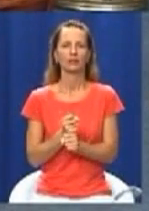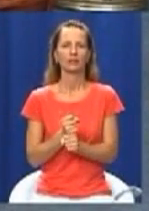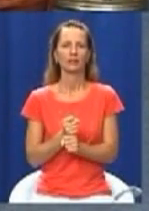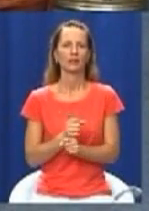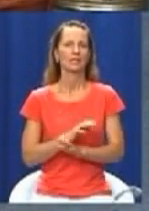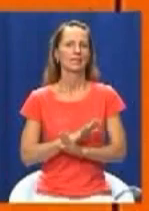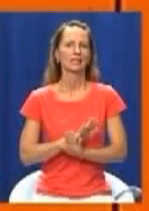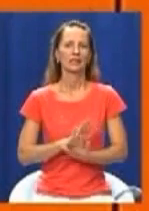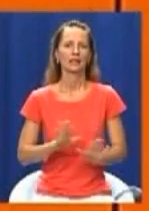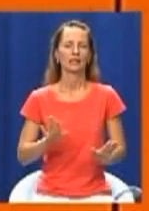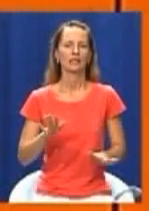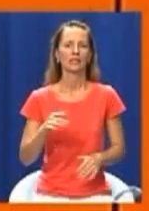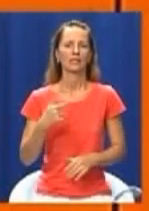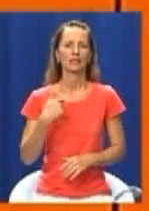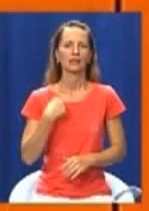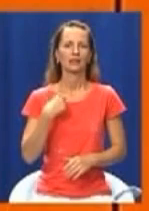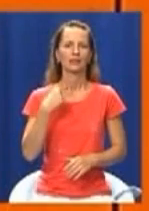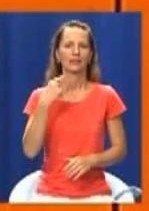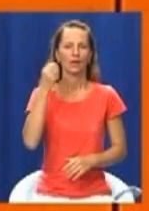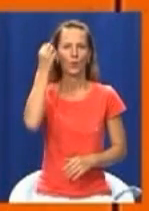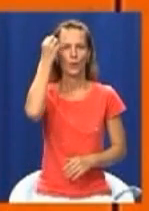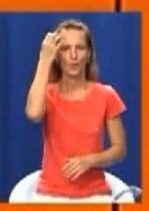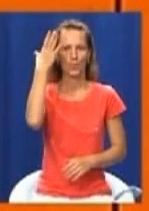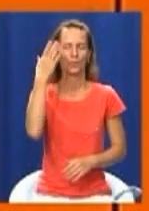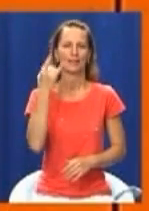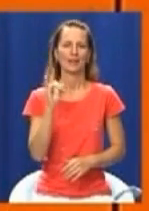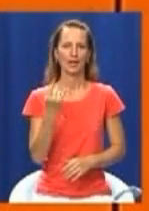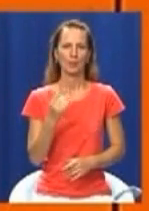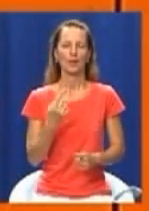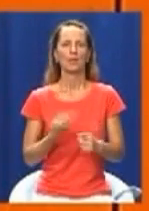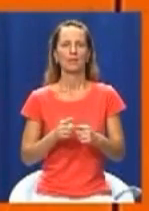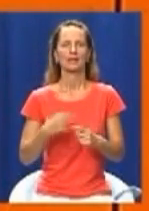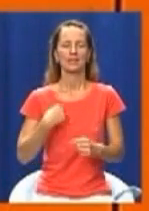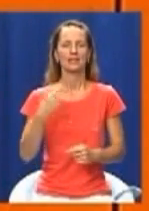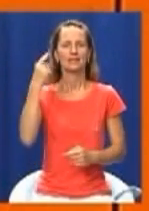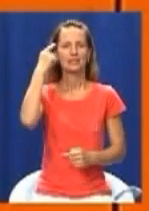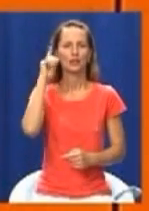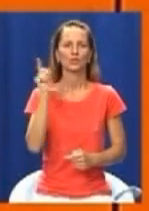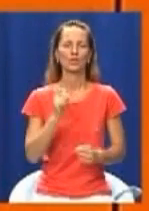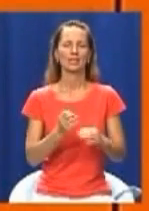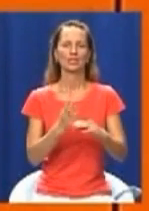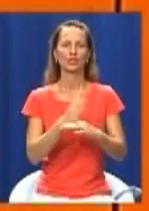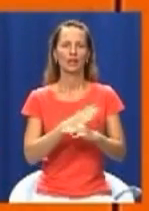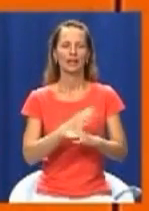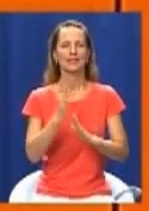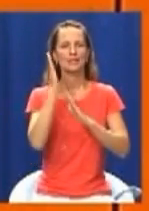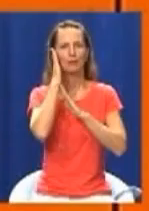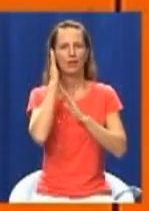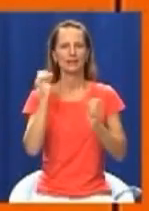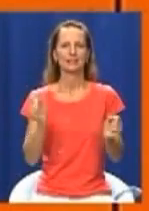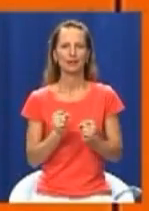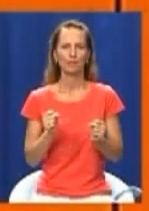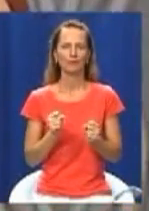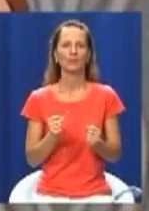Ні, я розумна дитина, і тому я знаю, що їжаки сплять